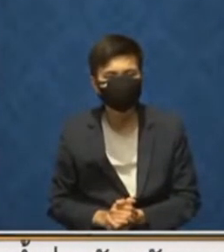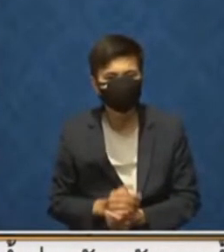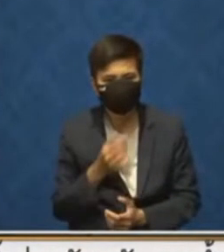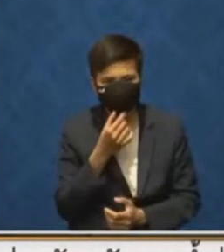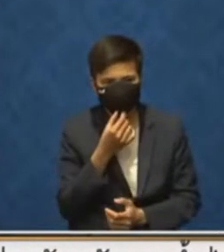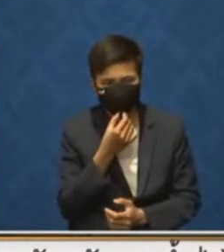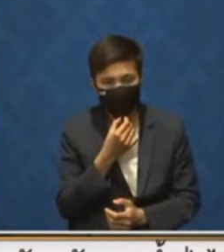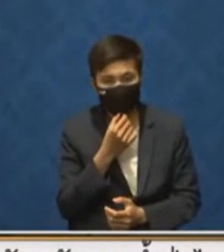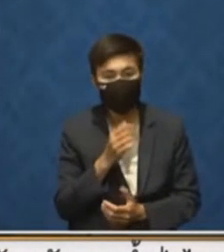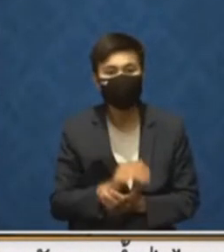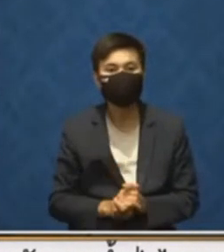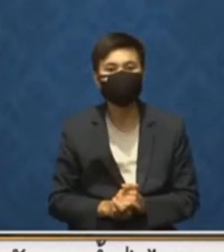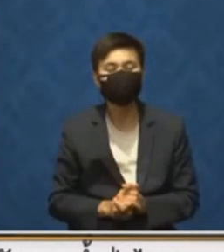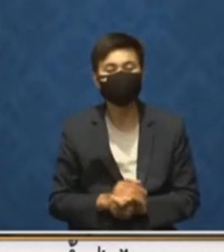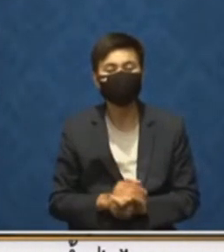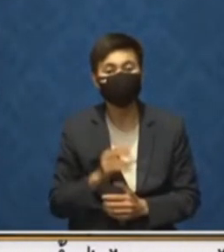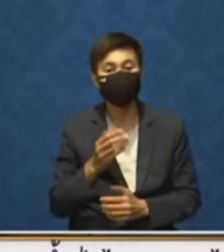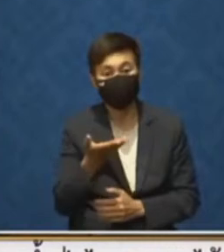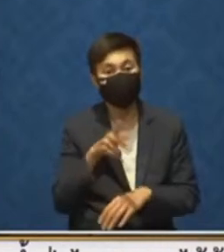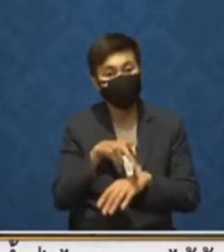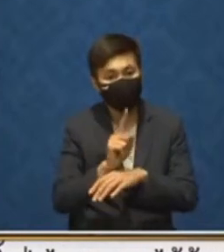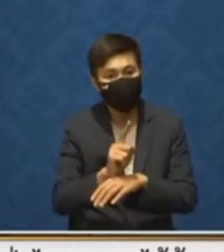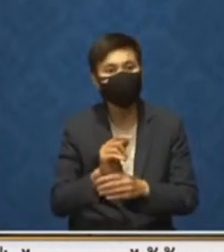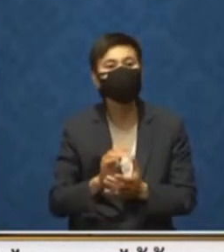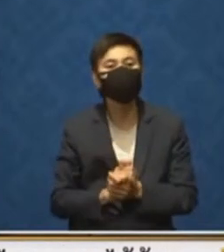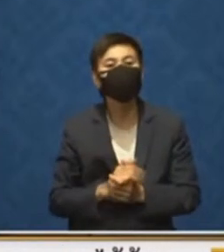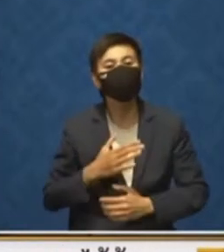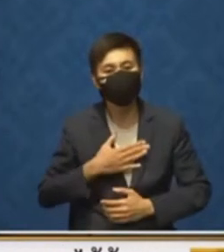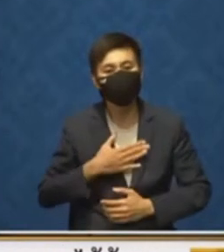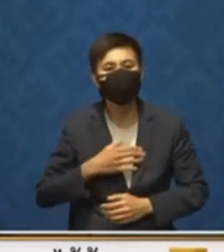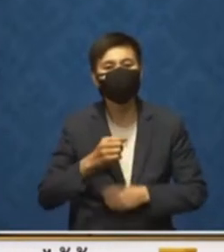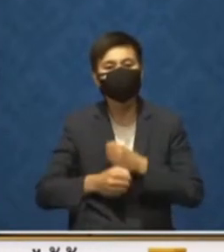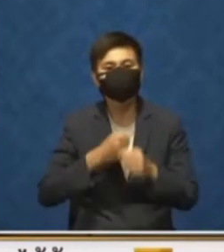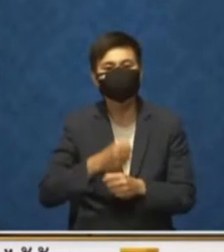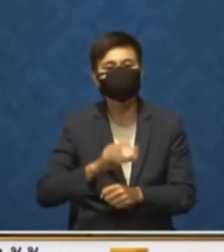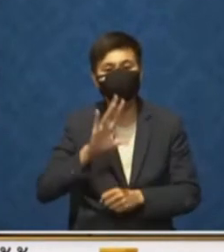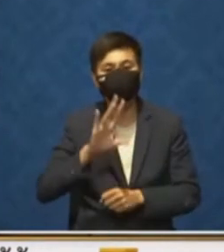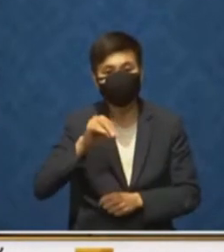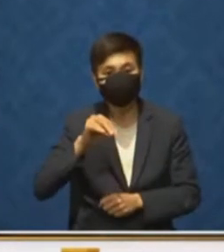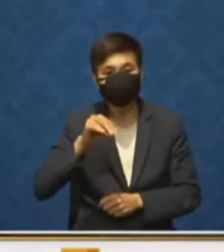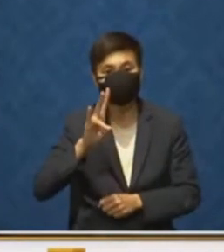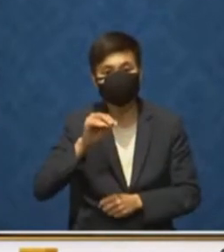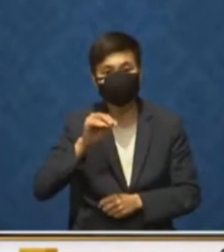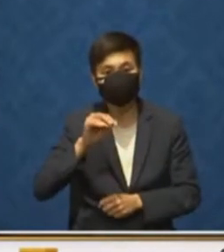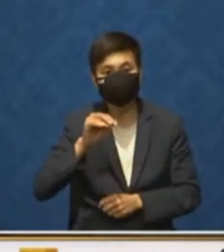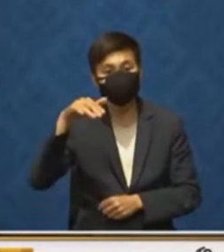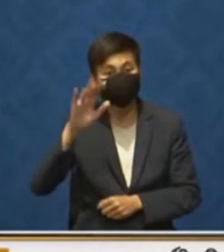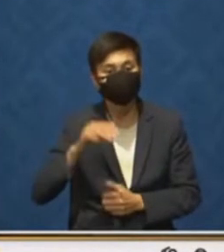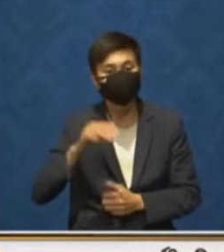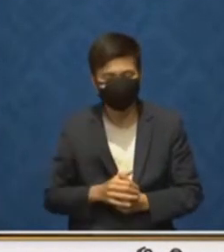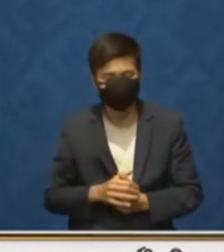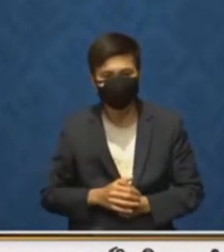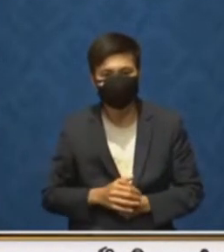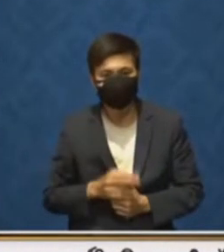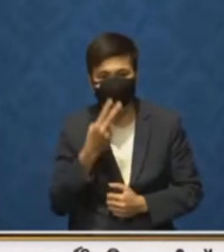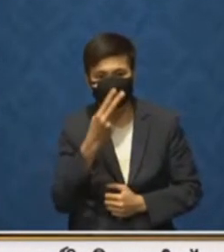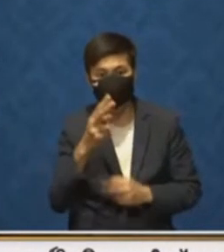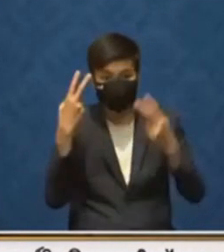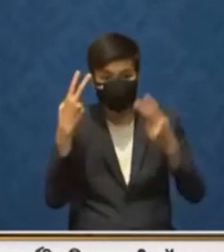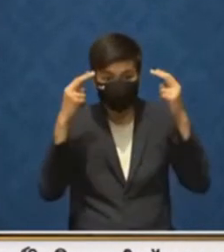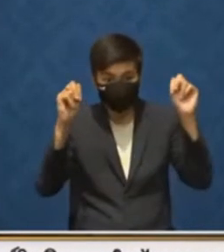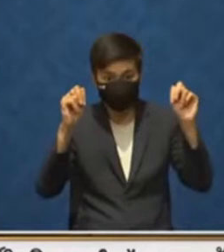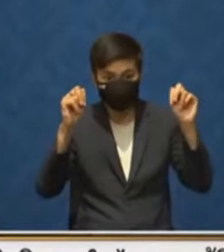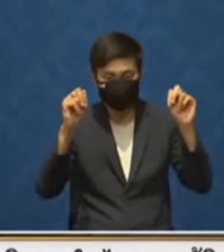ธรรมดานะครับผมเองก็อายุ 70กว่านะครับเห็นนายกตีมาหลายท่านไม่เคยเห็น